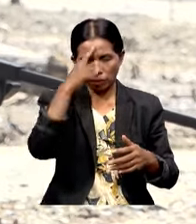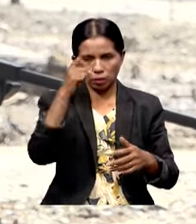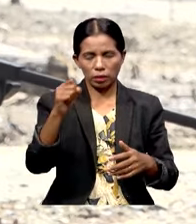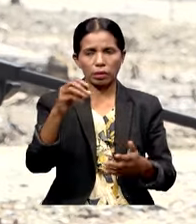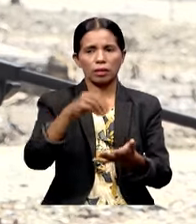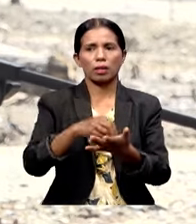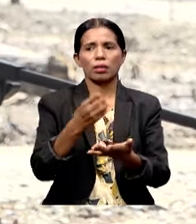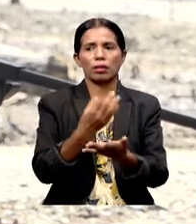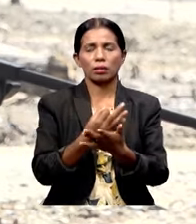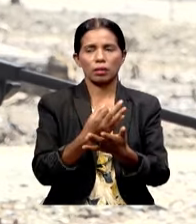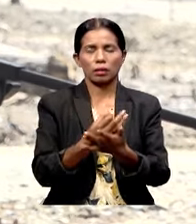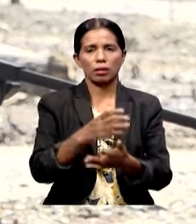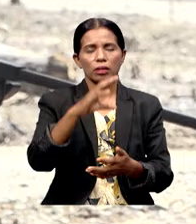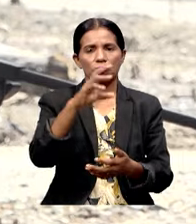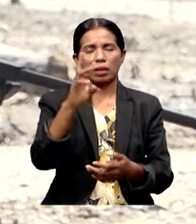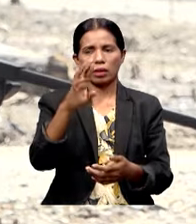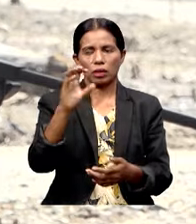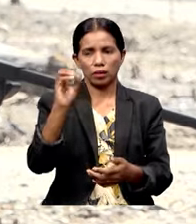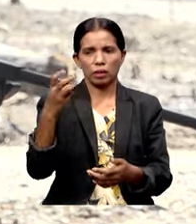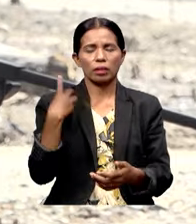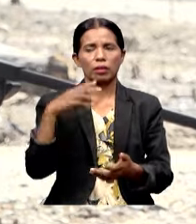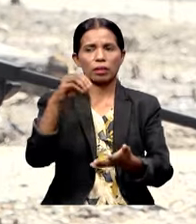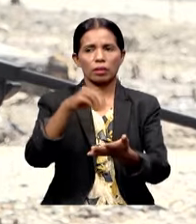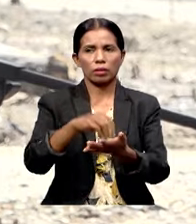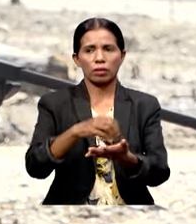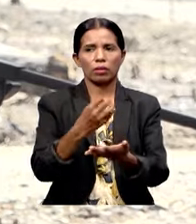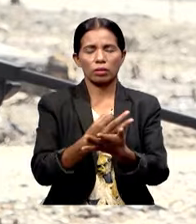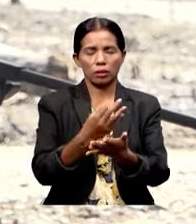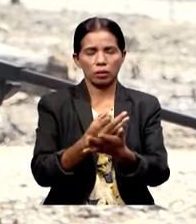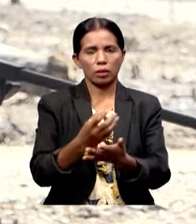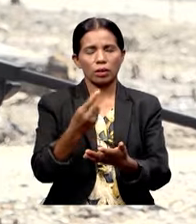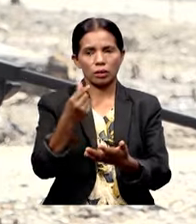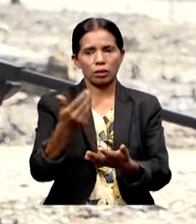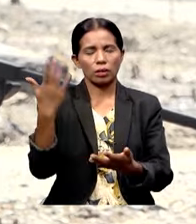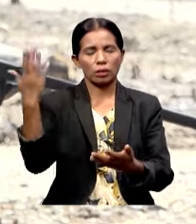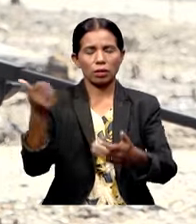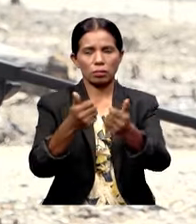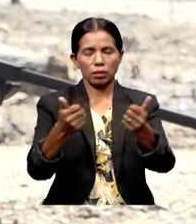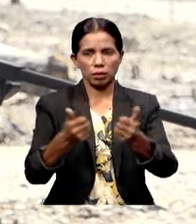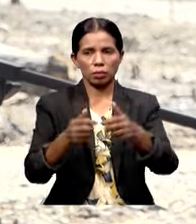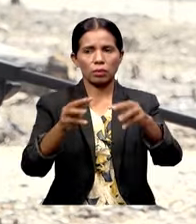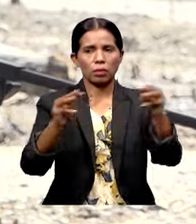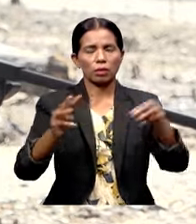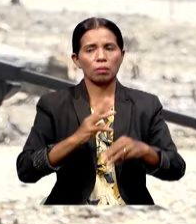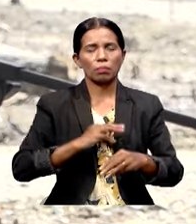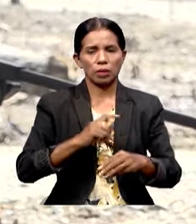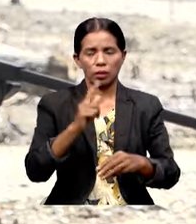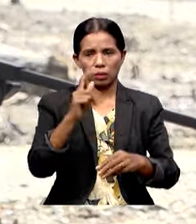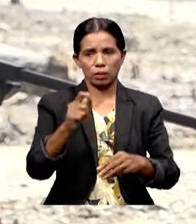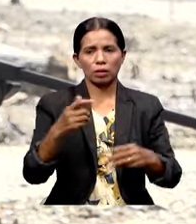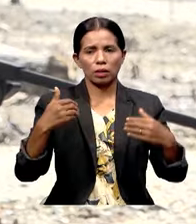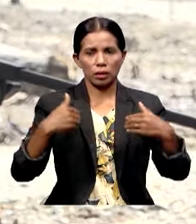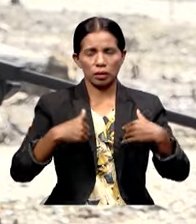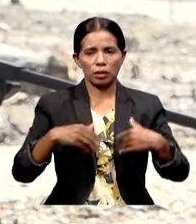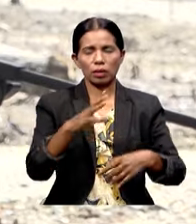orsemento CRO ita tau hela o sanitón hi administração municipi Manatuto quando iha comemorativos